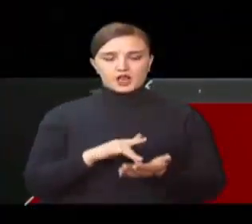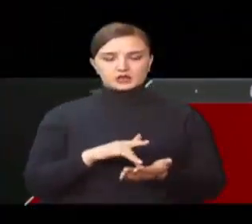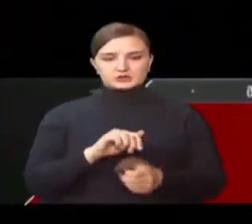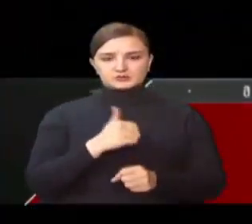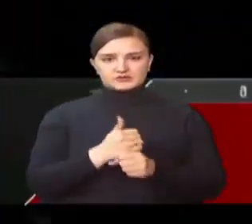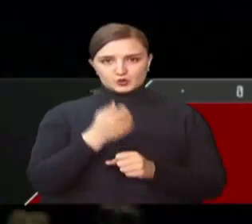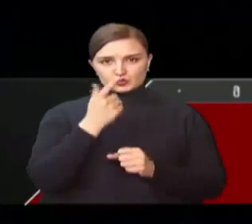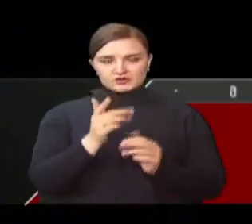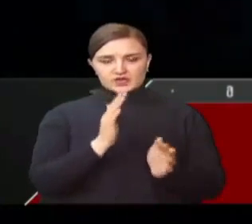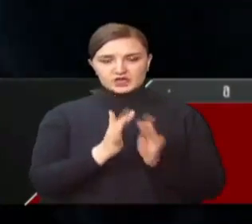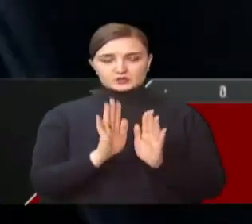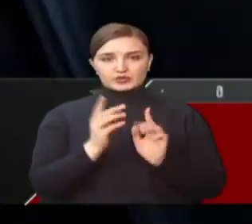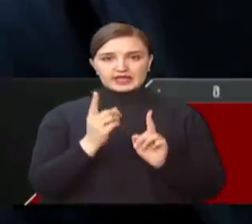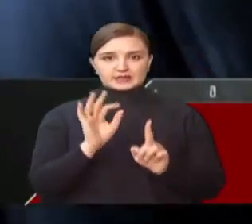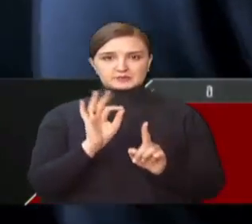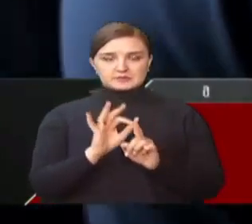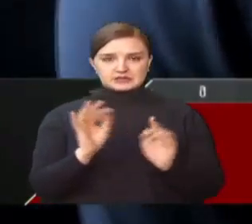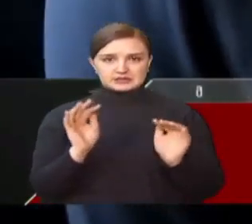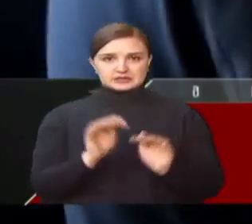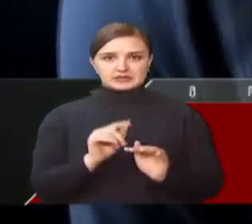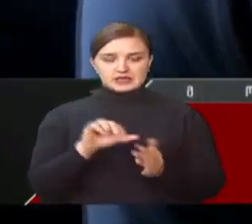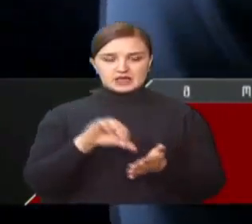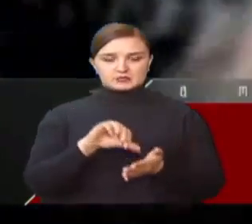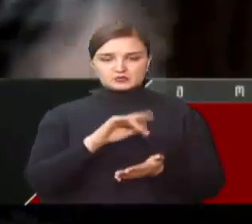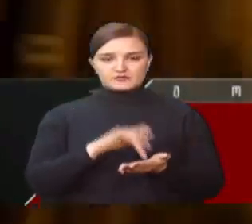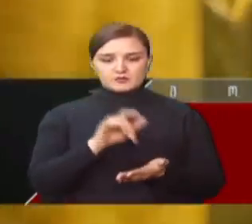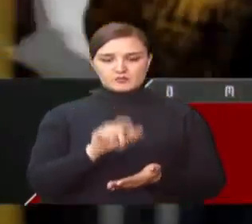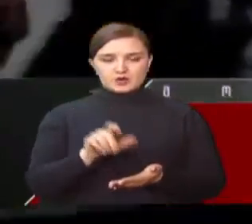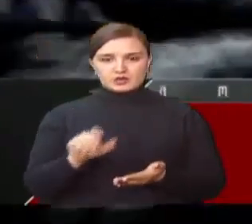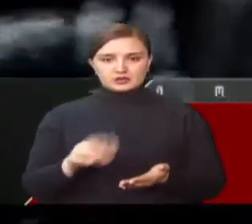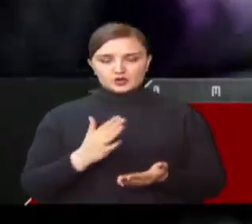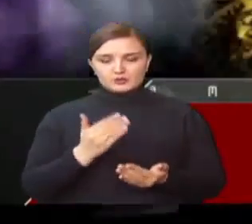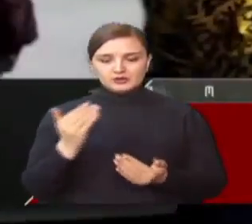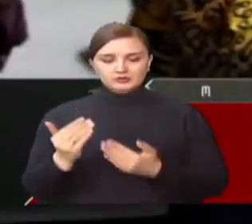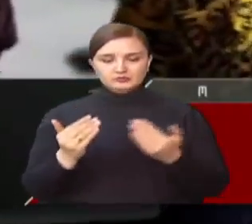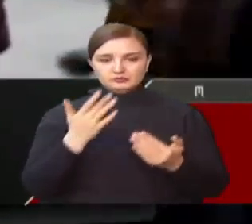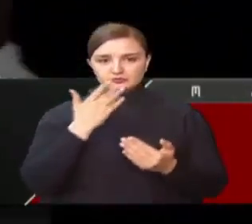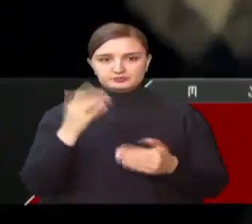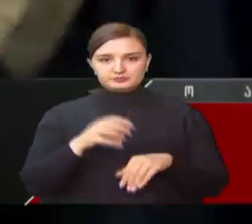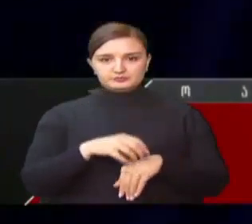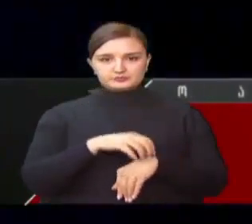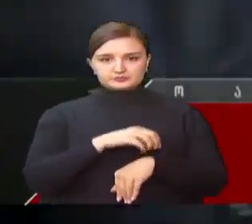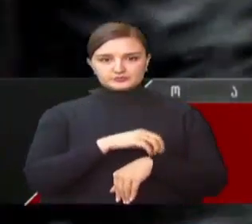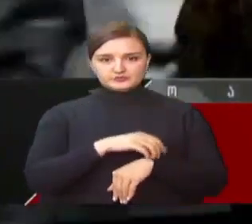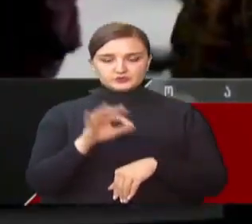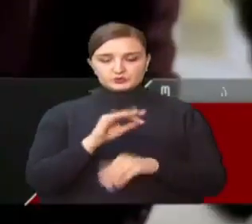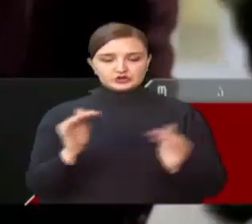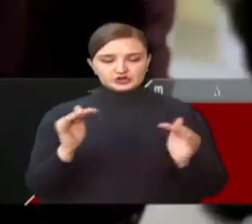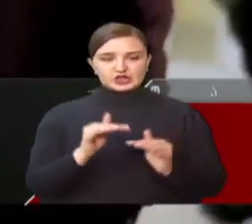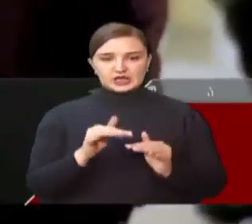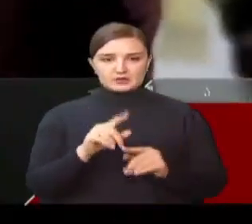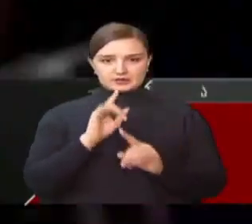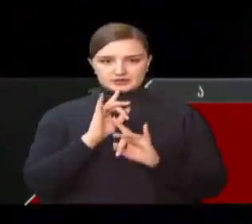tavar gamzir sunt holod erti miznit daigave benda ikgamo sulimo calakebi, romelime politicuri partii șecreba ziaragbocne